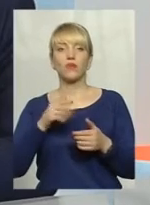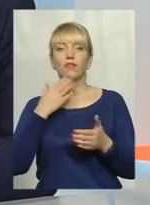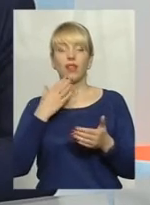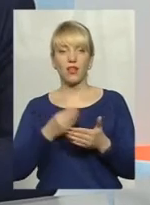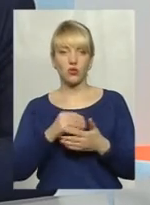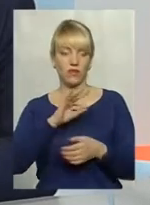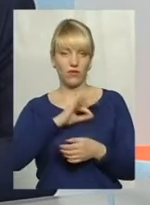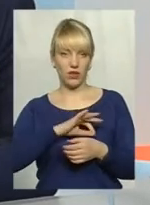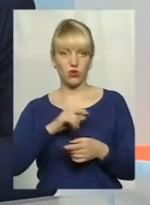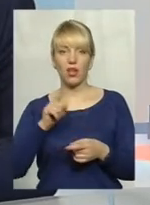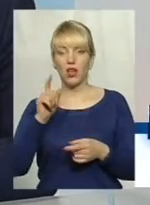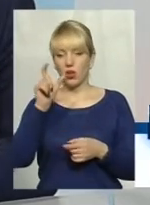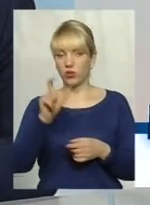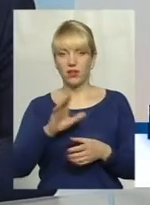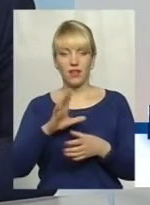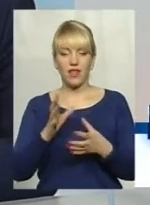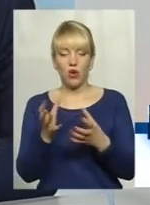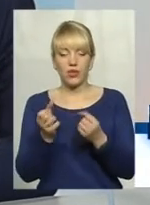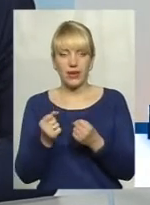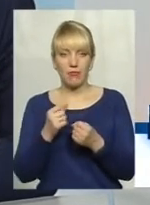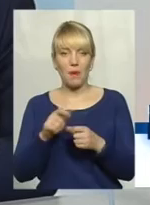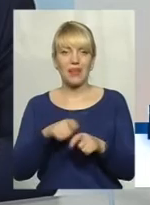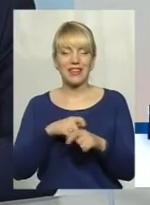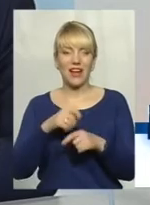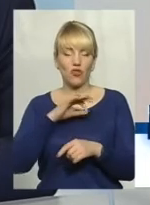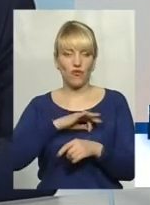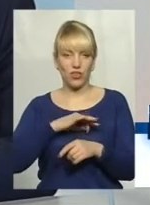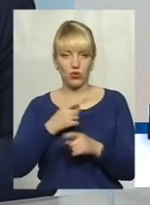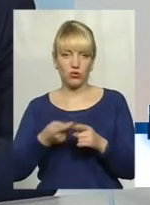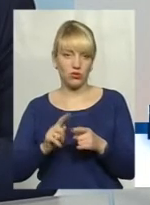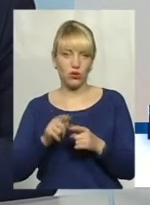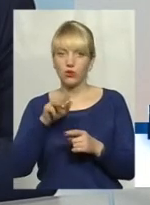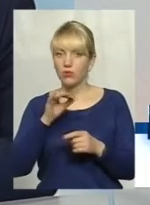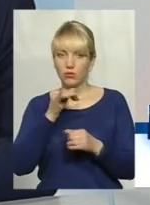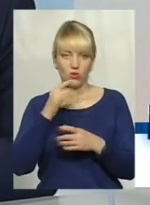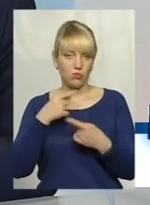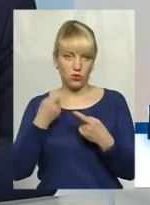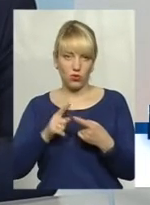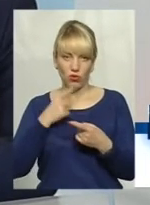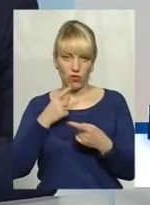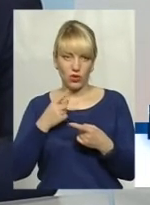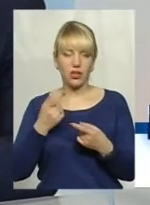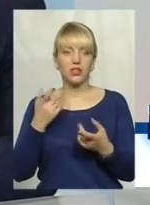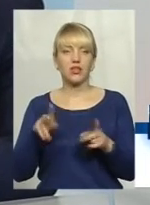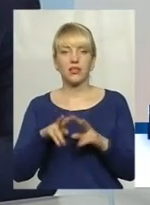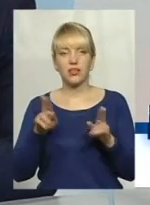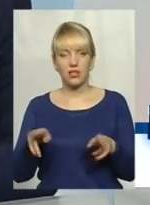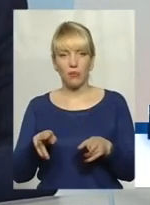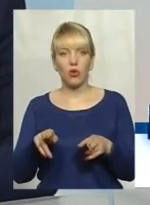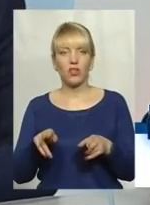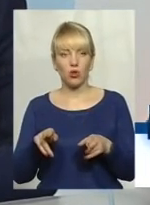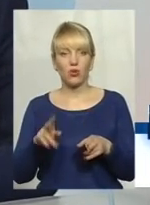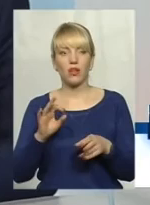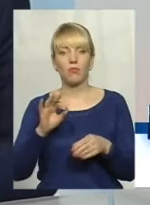вигоди, тобто він не отримує матеріальної вигоди з цього, ми не можемо говорити. Те ж саме ми можемо аналогію провести,